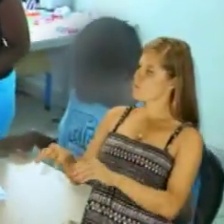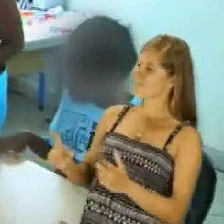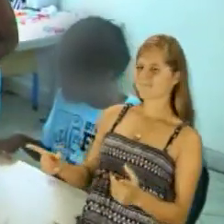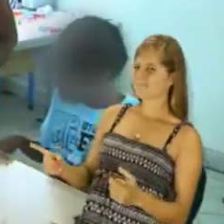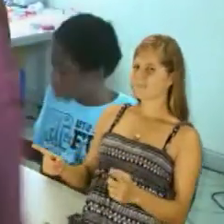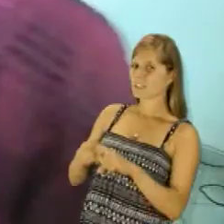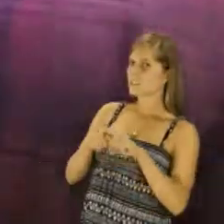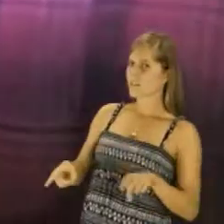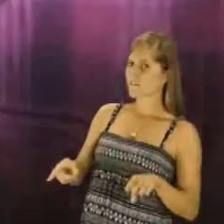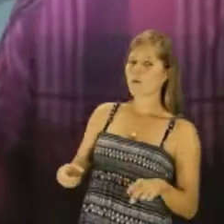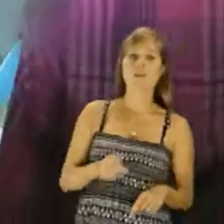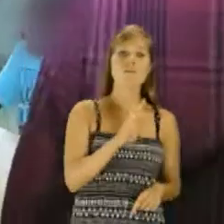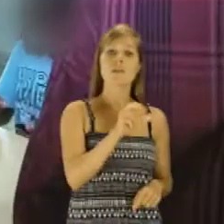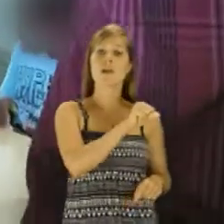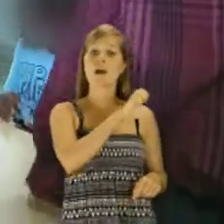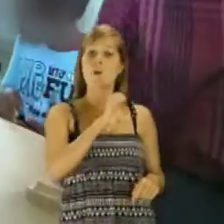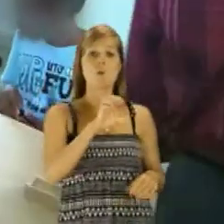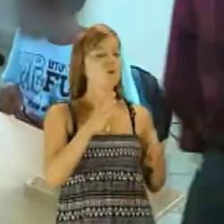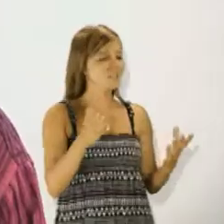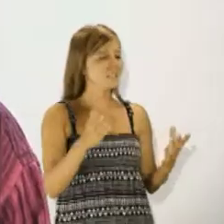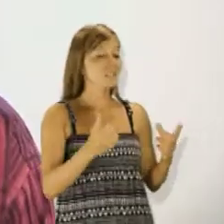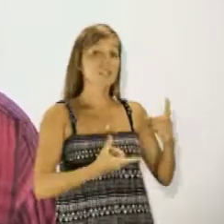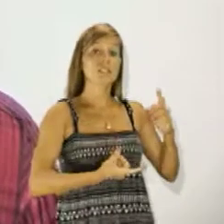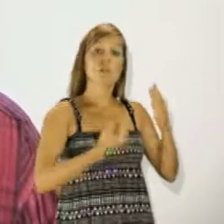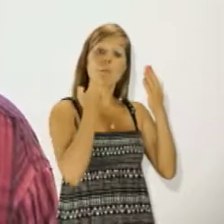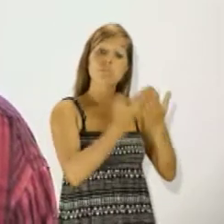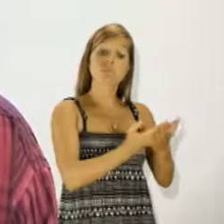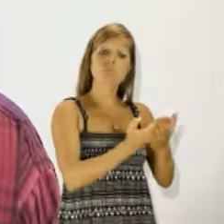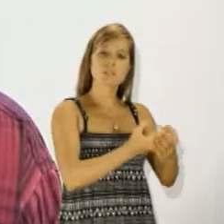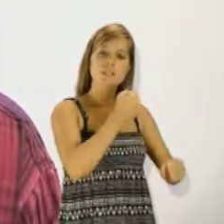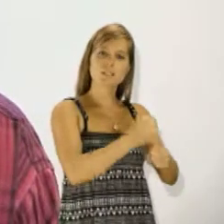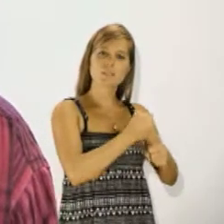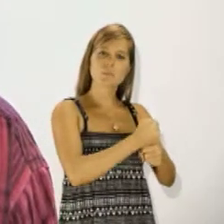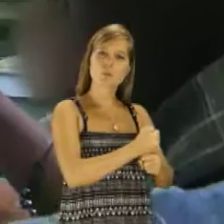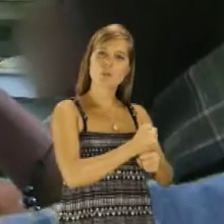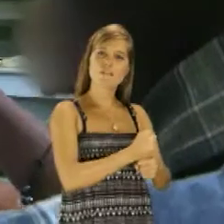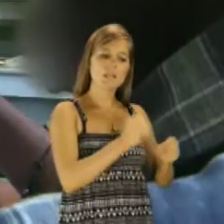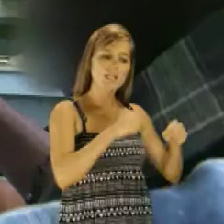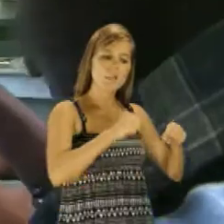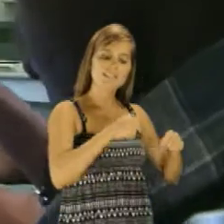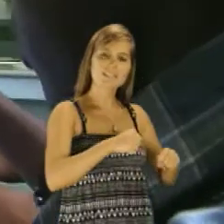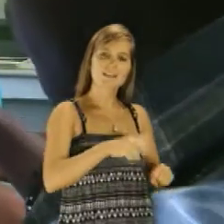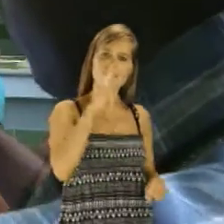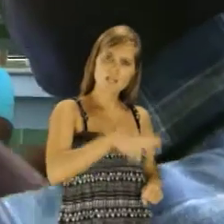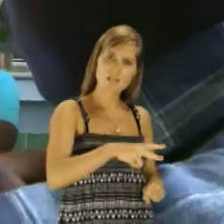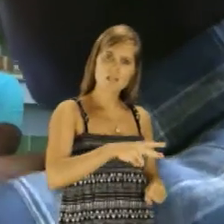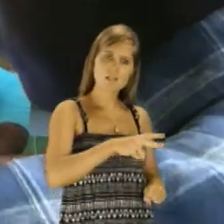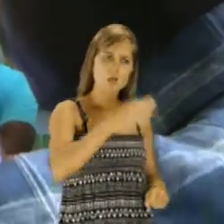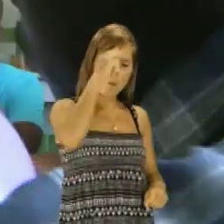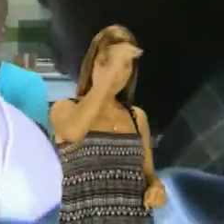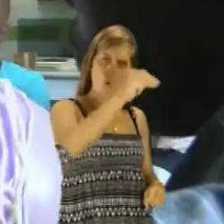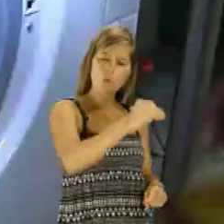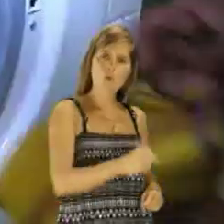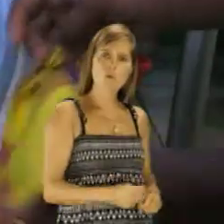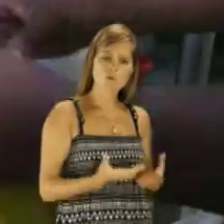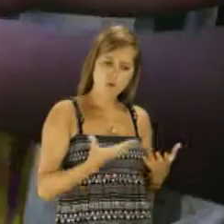son activité au quotidien. Donc il ne s'agit pas de valider une ancienneté, mais il s'agit